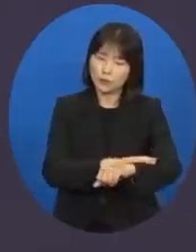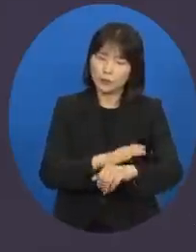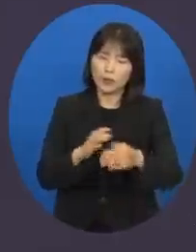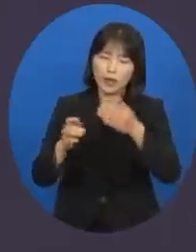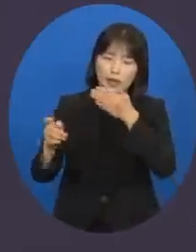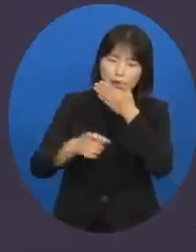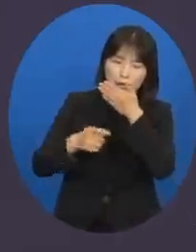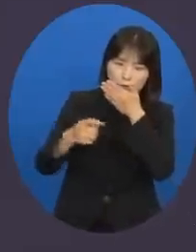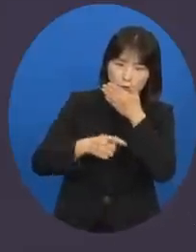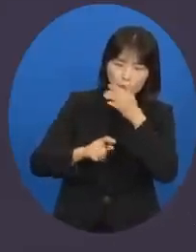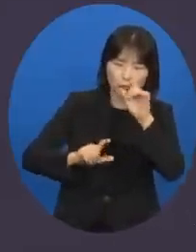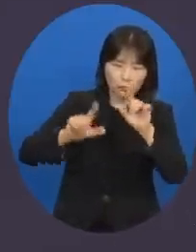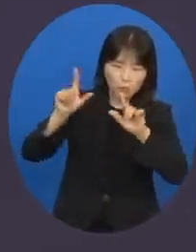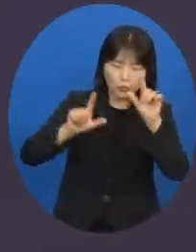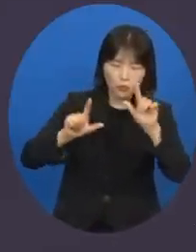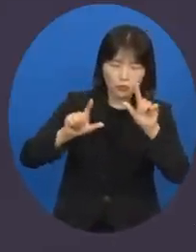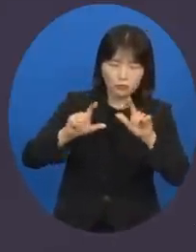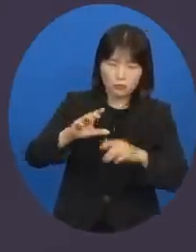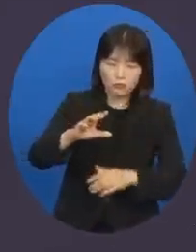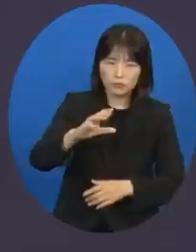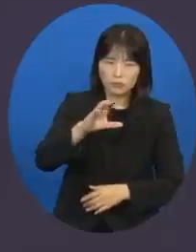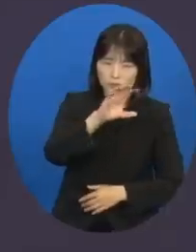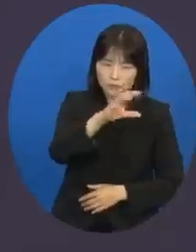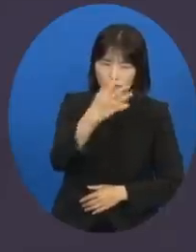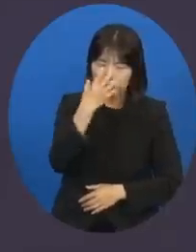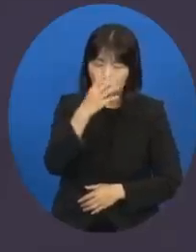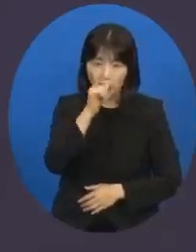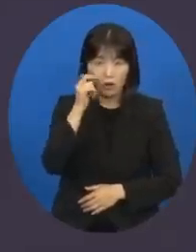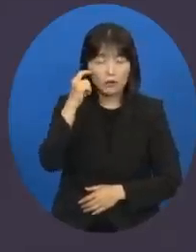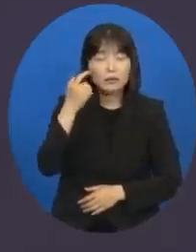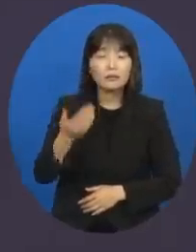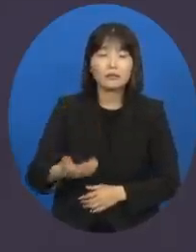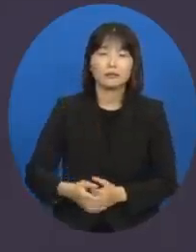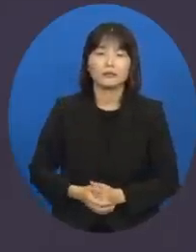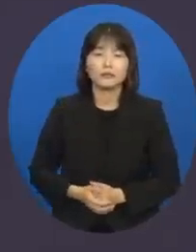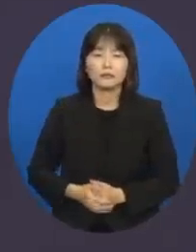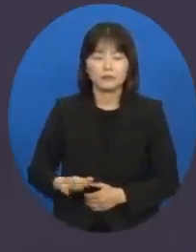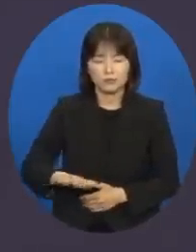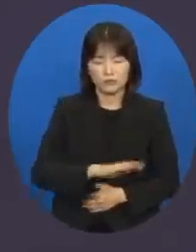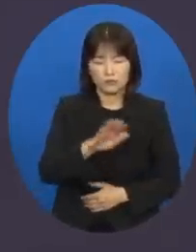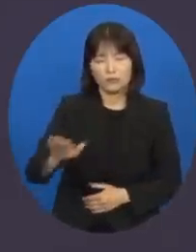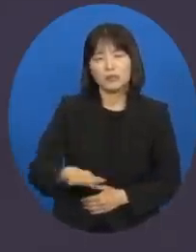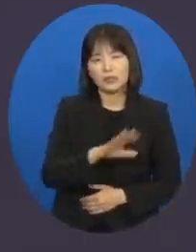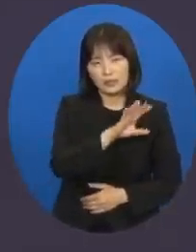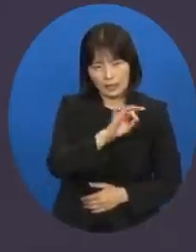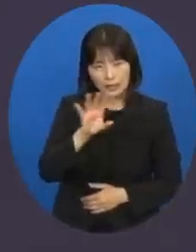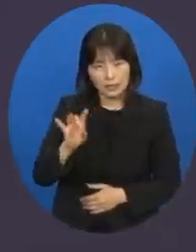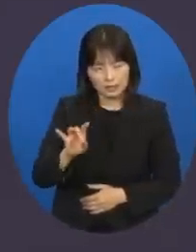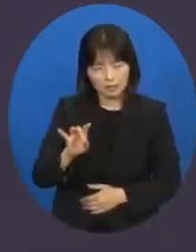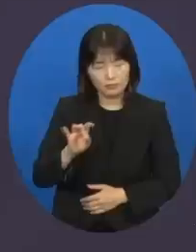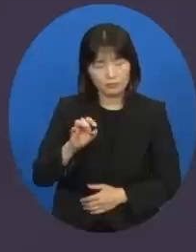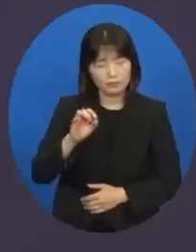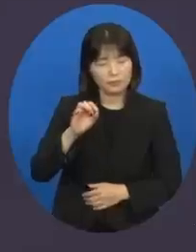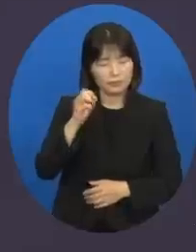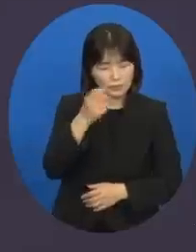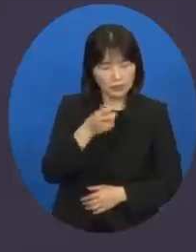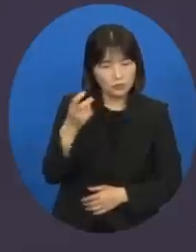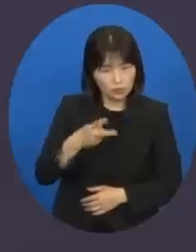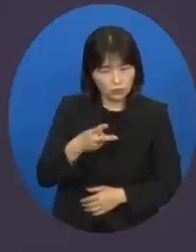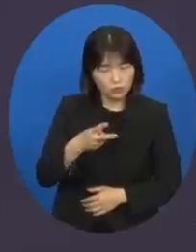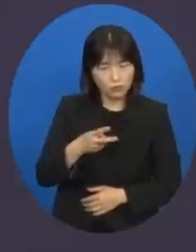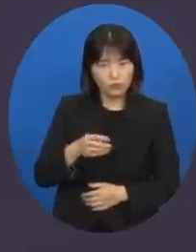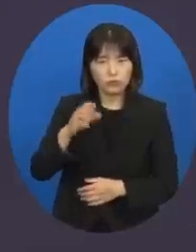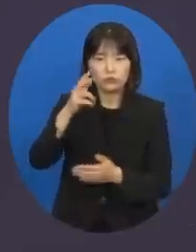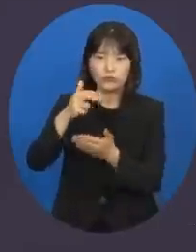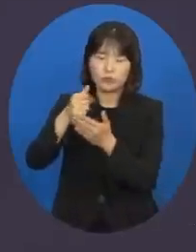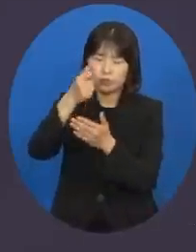모습과 닮은 모습은 없습니까? 우리도 가끔 아니 자주 주님께 이렇게